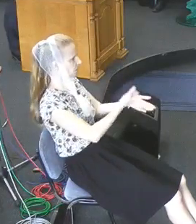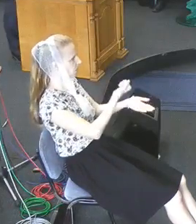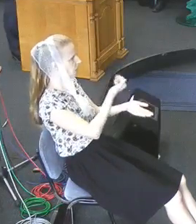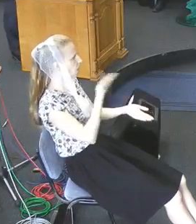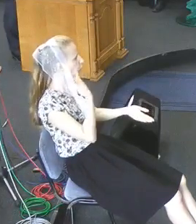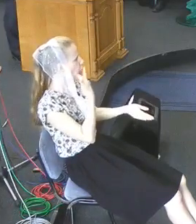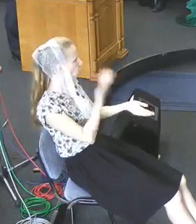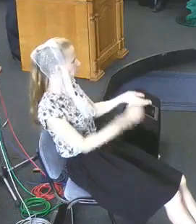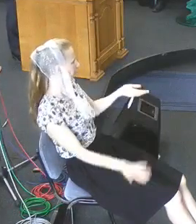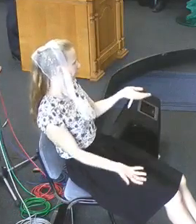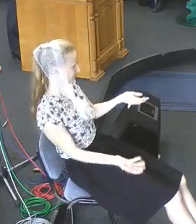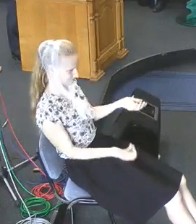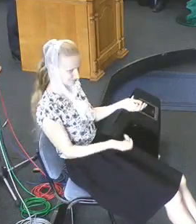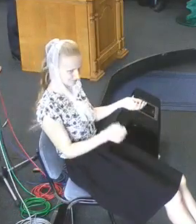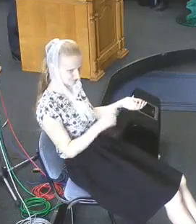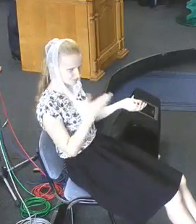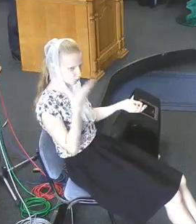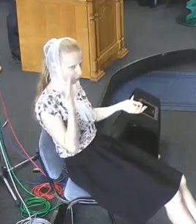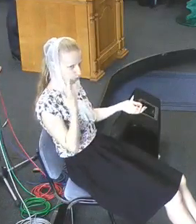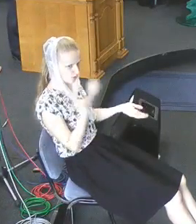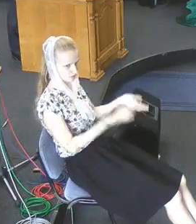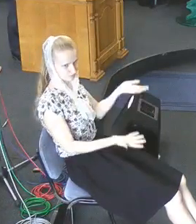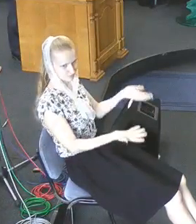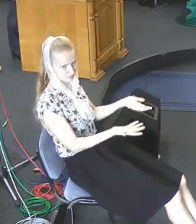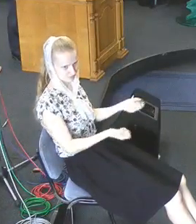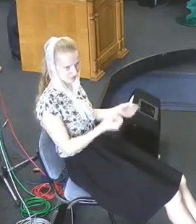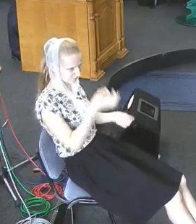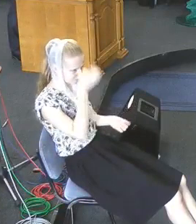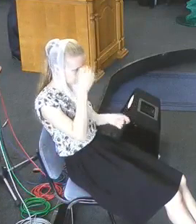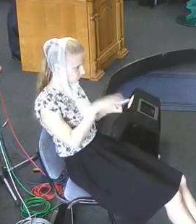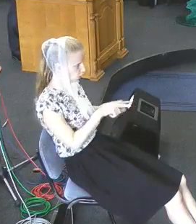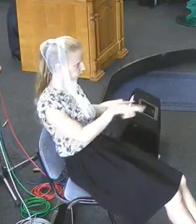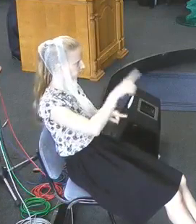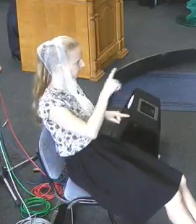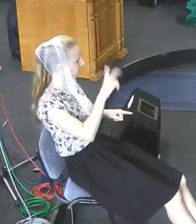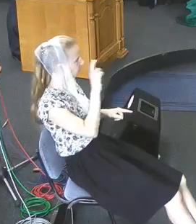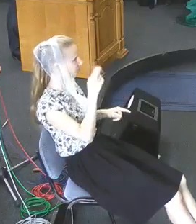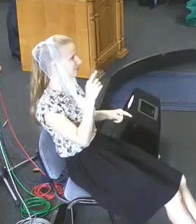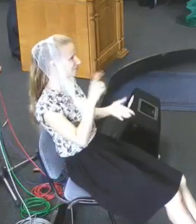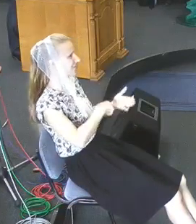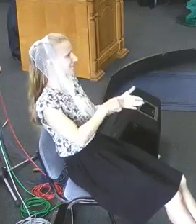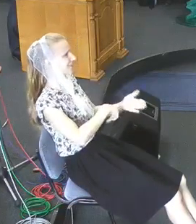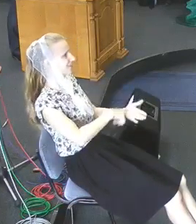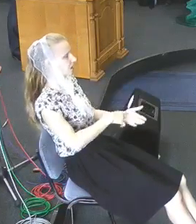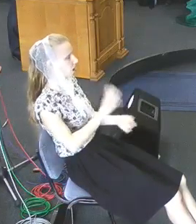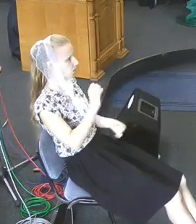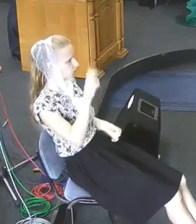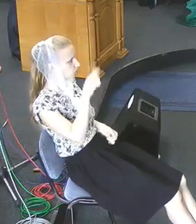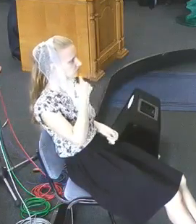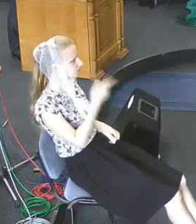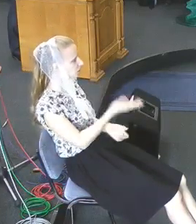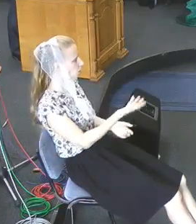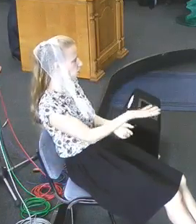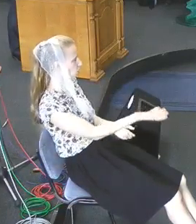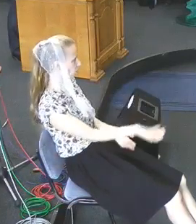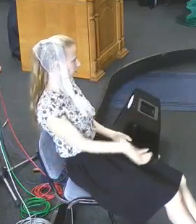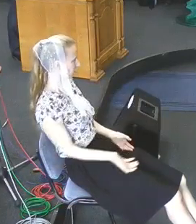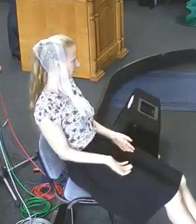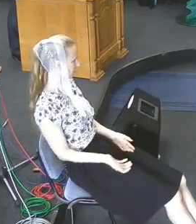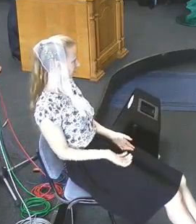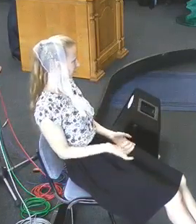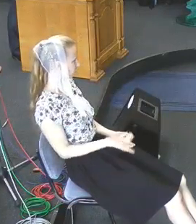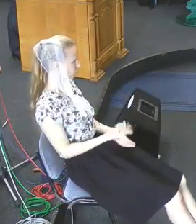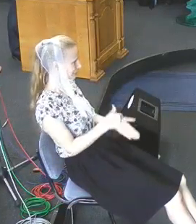в наше серце, в наш стан перед нашим Богом. Якщо нема тих ознак, то задавати Богу запитання: Господи, де ці ознаки?